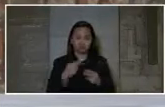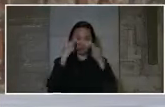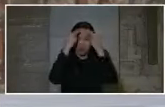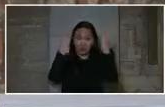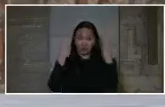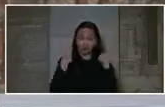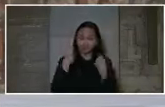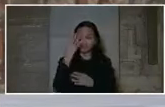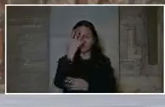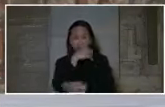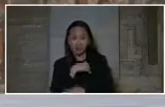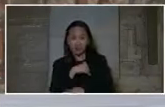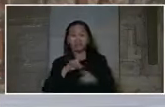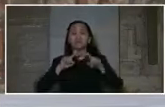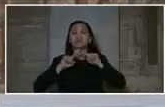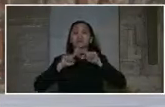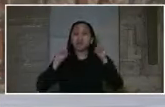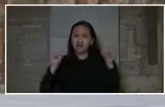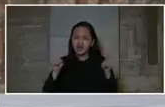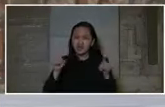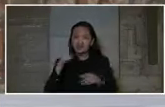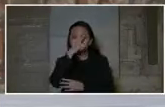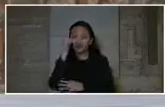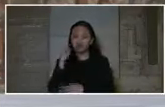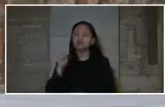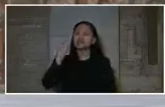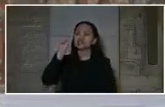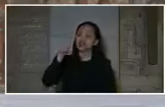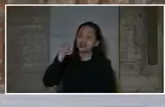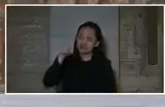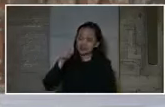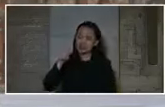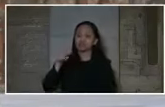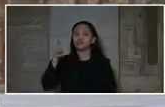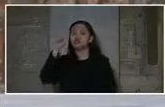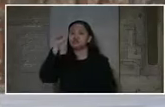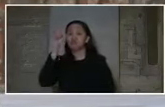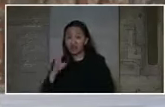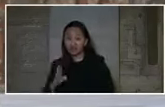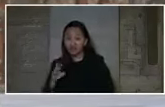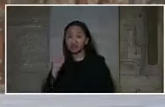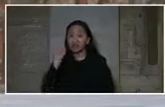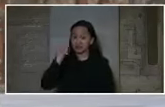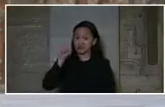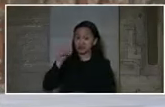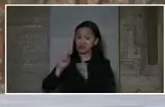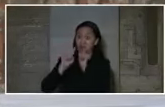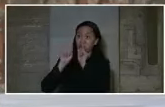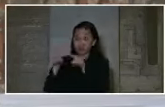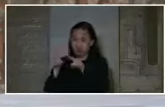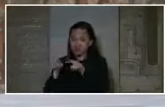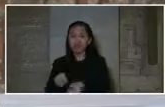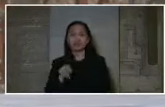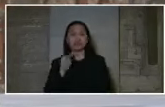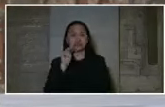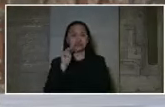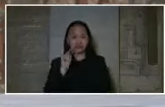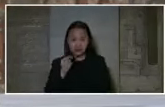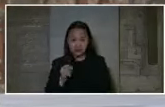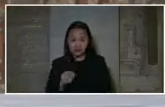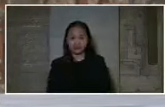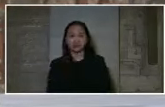no? Pero, dahil umuo sila sa mahal sa Panginoon, kinakailangan tanggihan